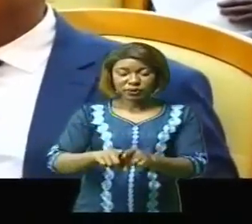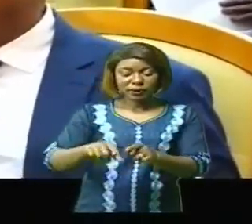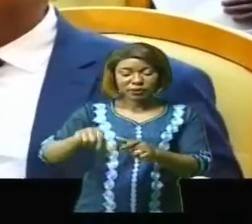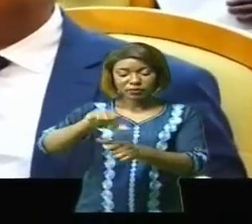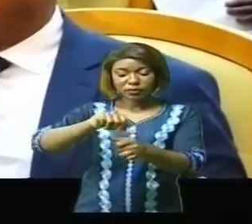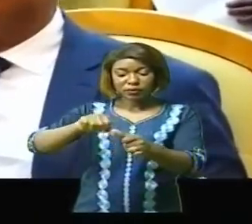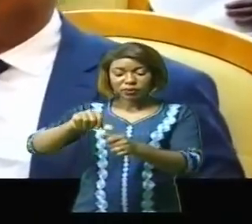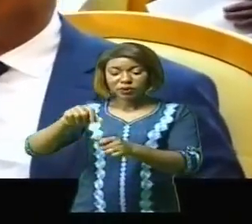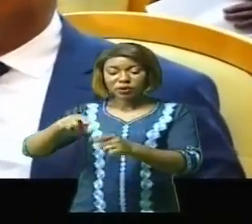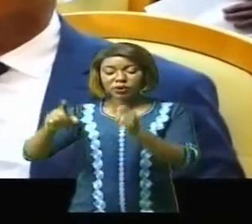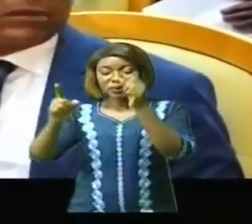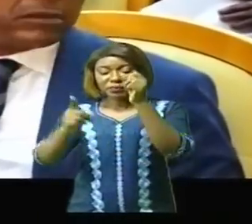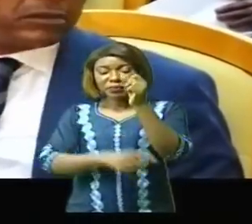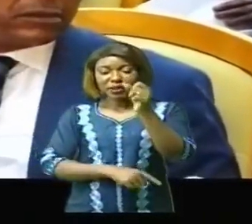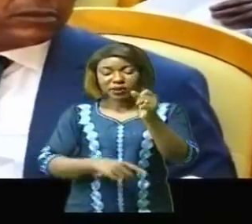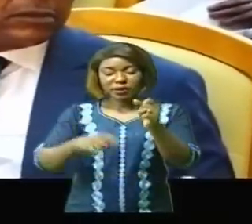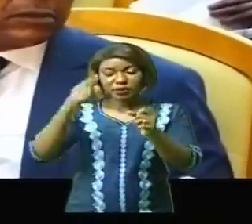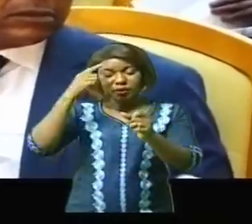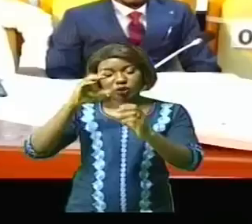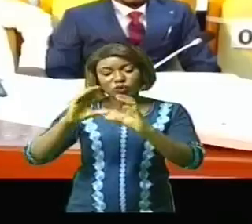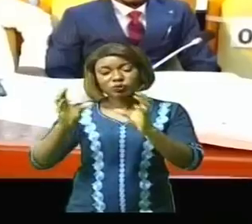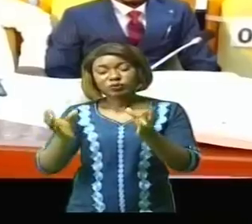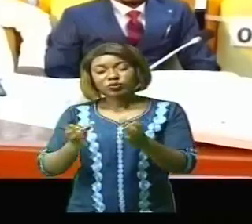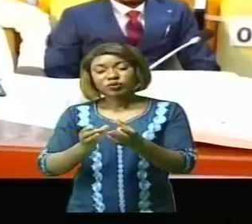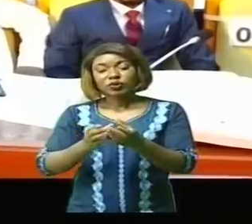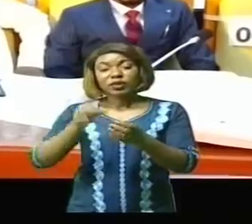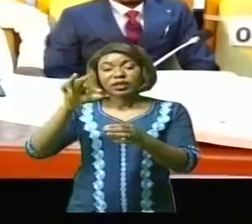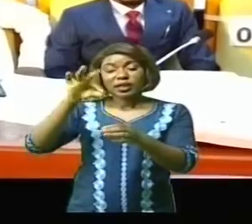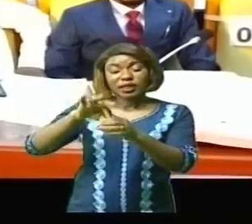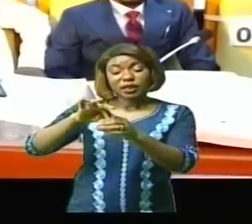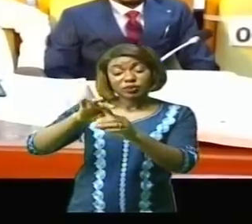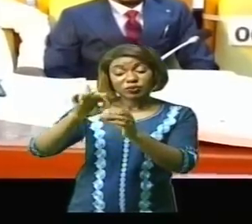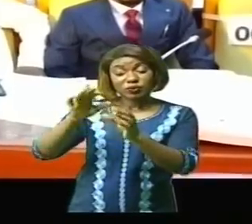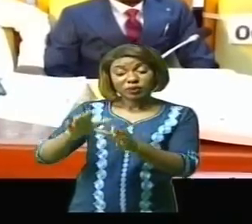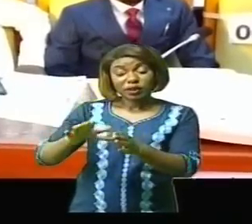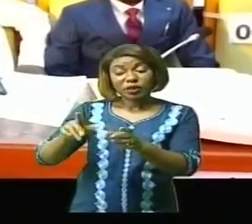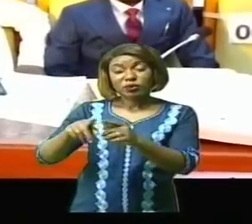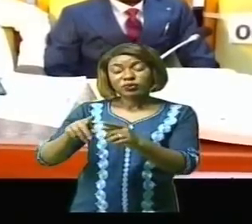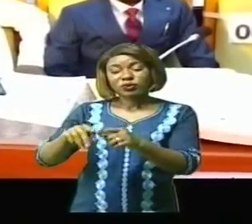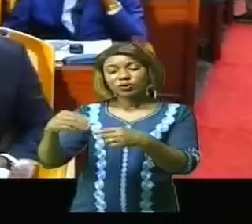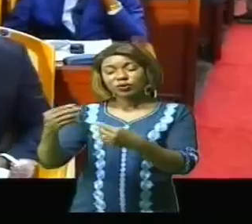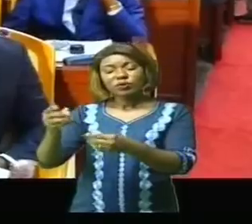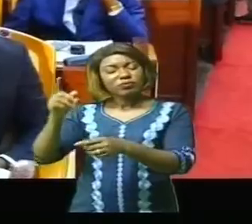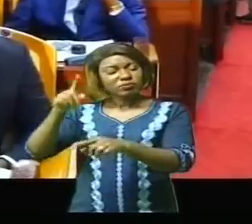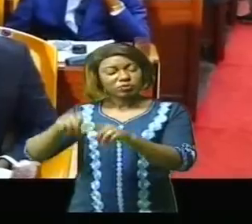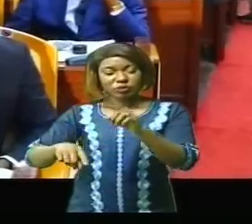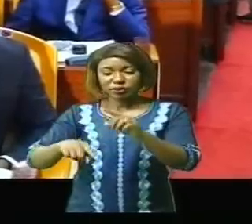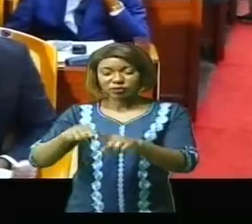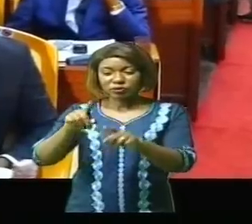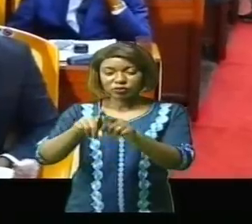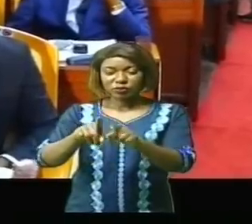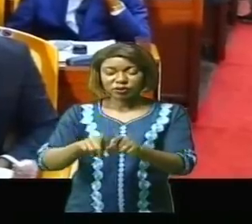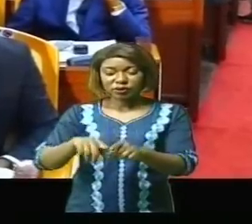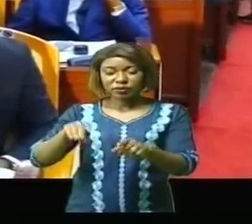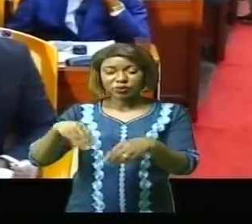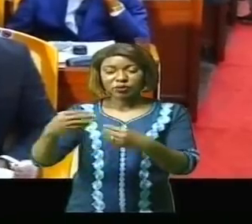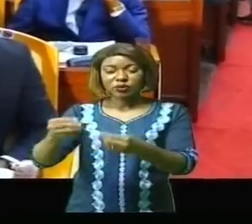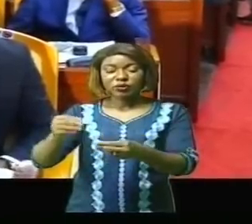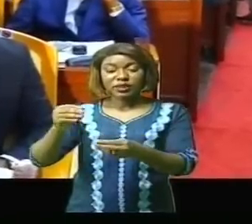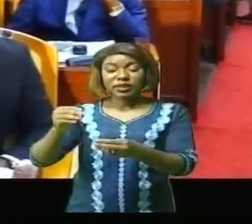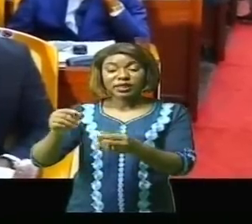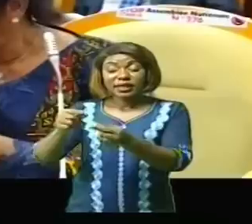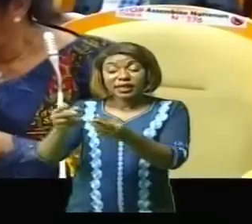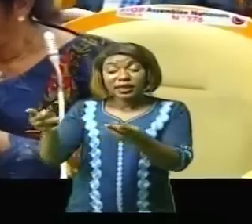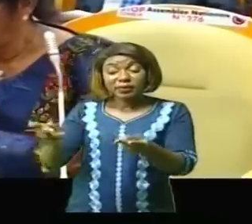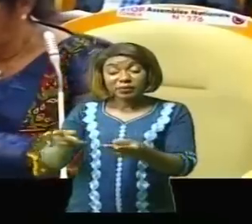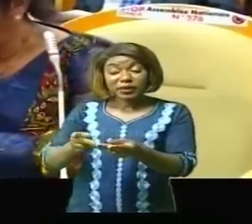des sanctions aux membres de la Commission électorale nationale indépendante et l'attribution d'office du siège à la femme ayant obtenu